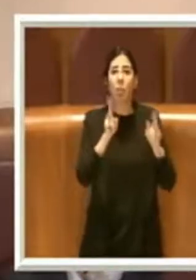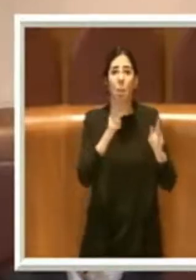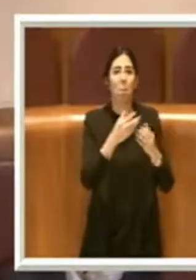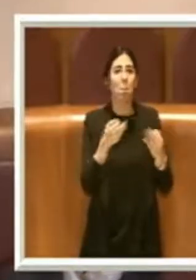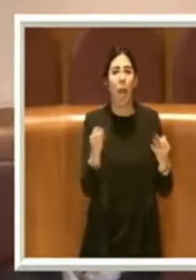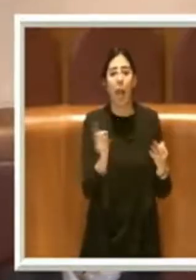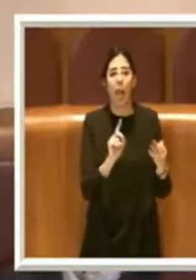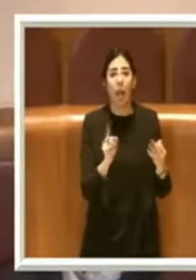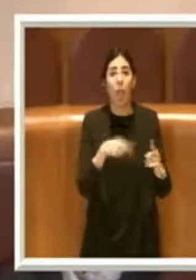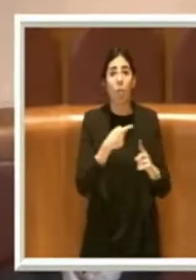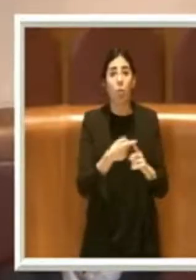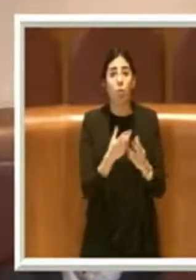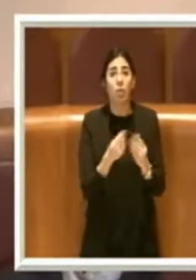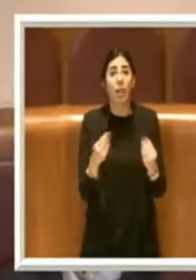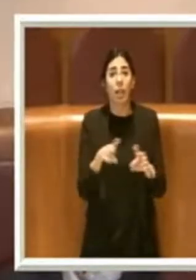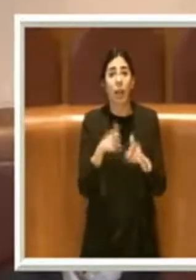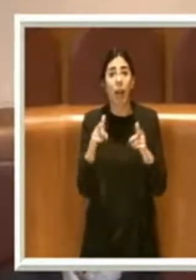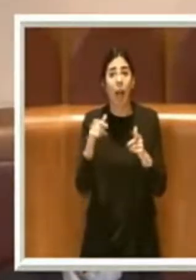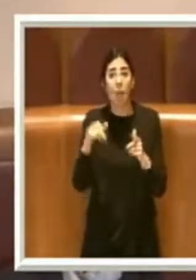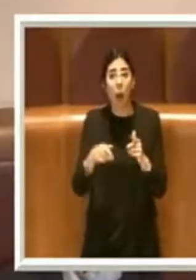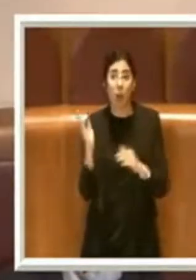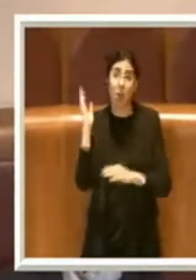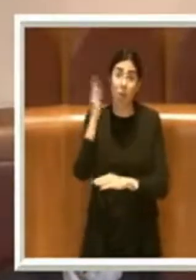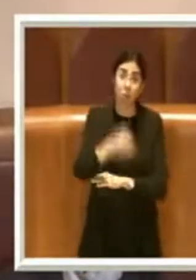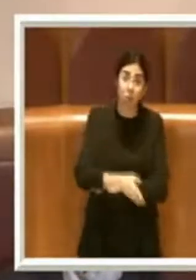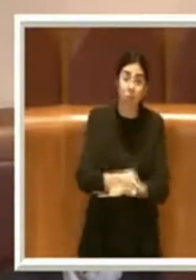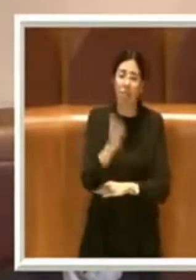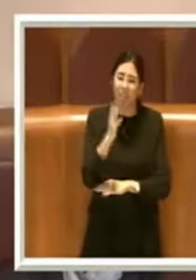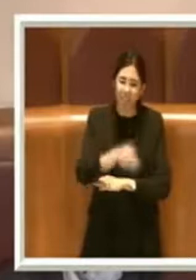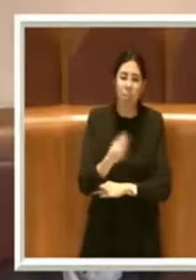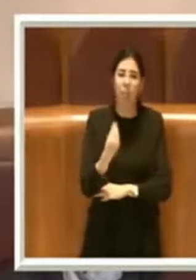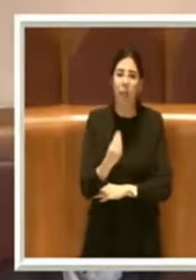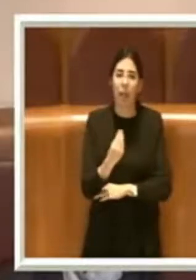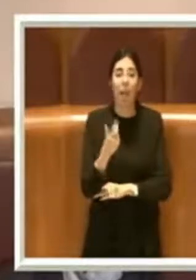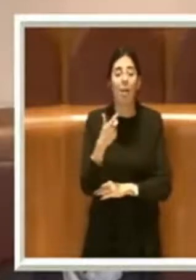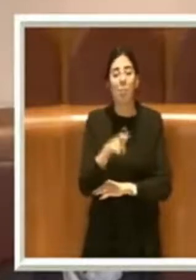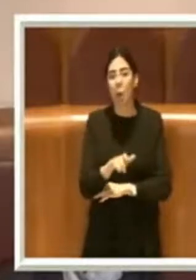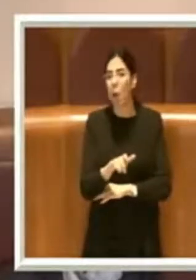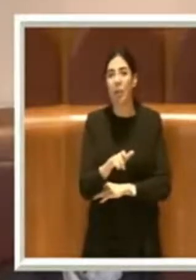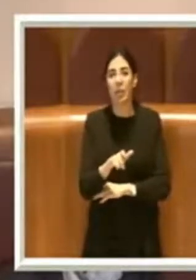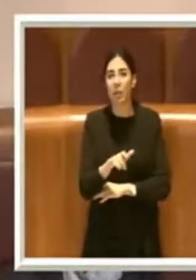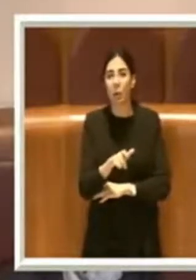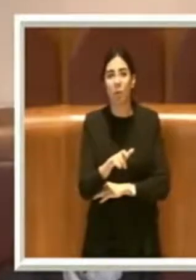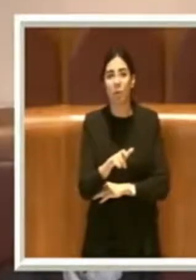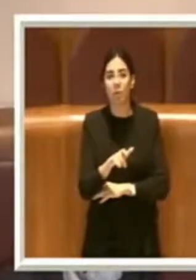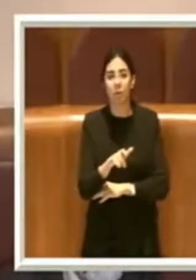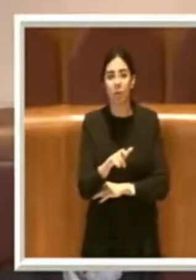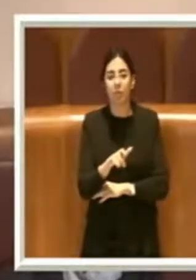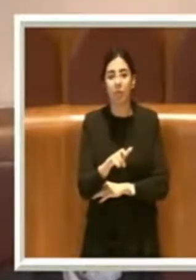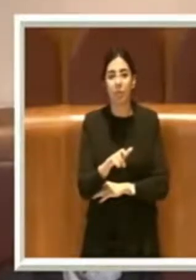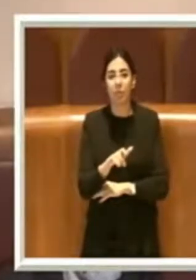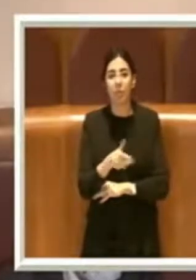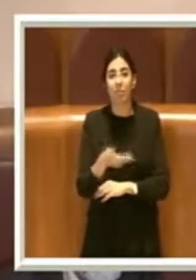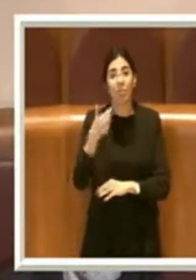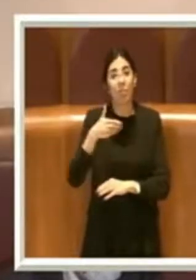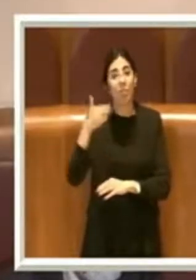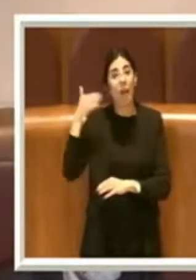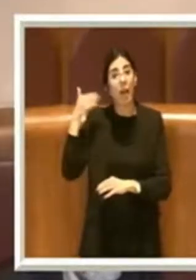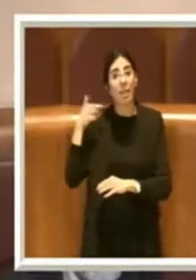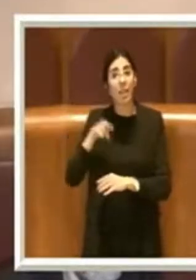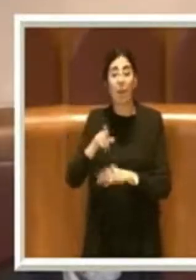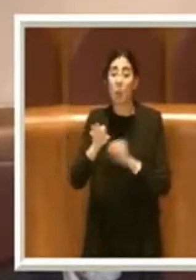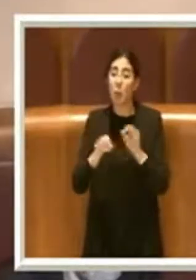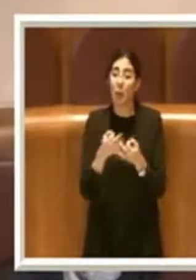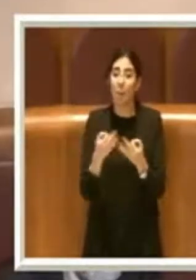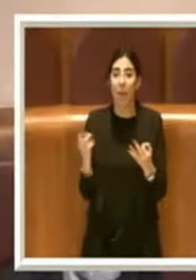che oggi cadono anche per la noncuranza che appunto c'è stata negli anni addietro,